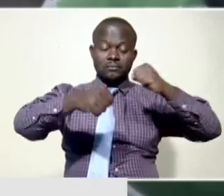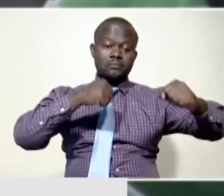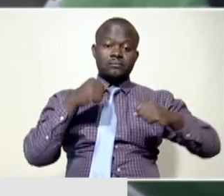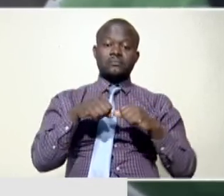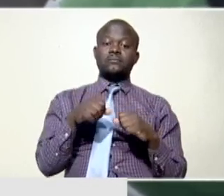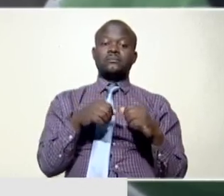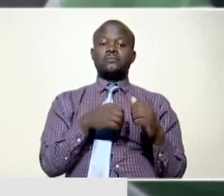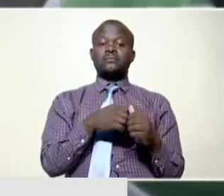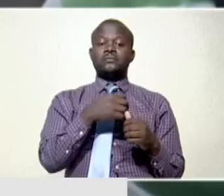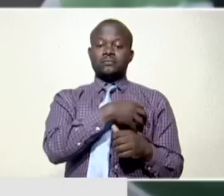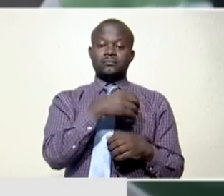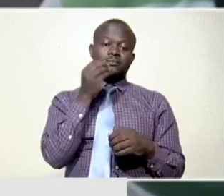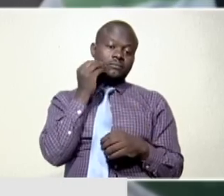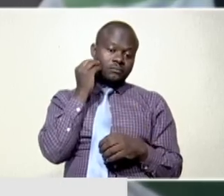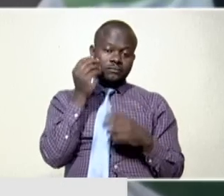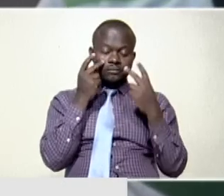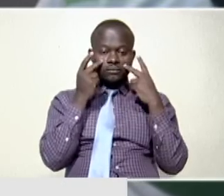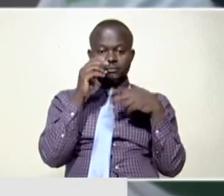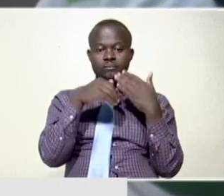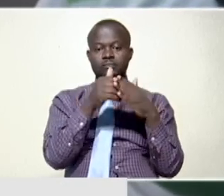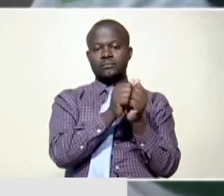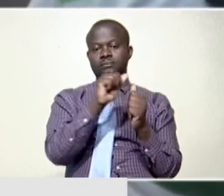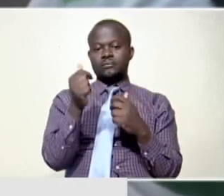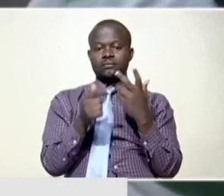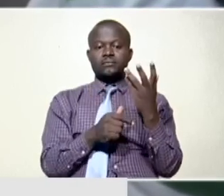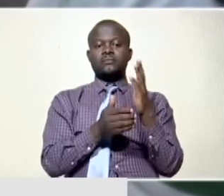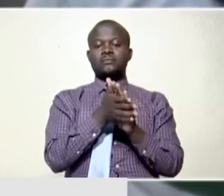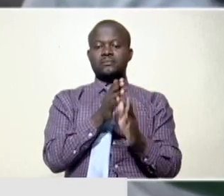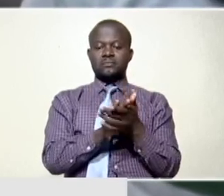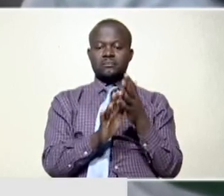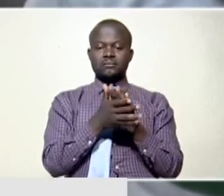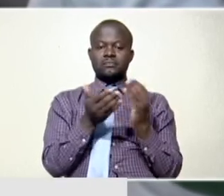batagaguza umutungo w'urugo usanga n'ibindi byapfuye abana batiga